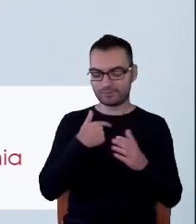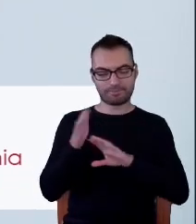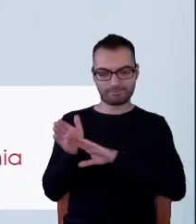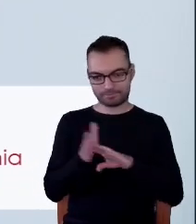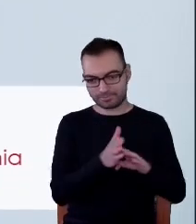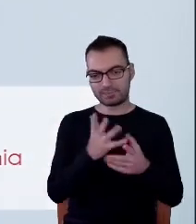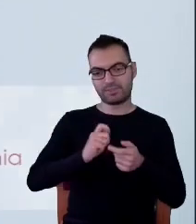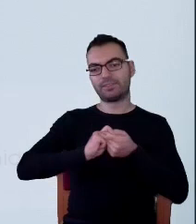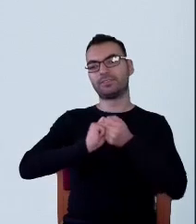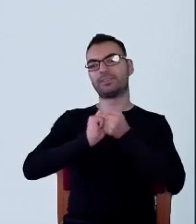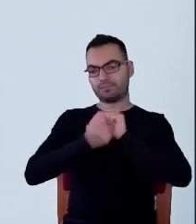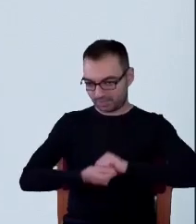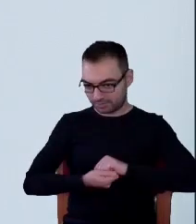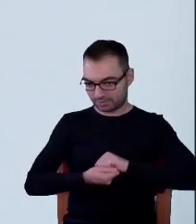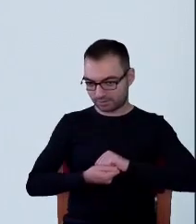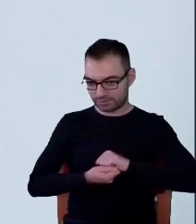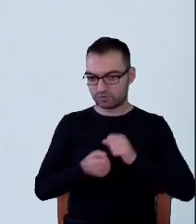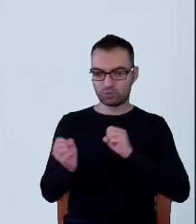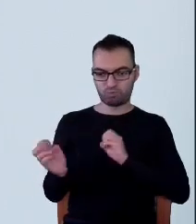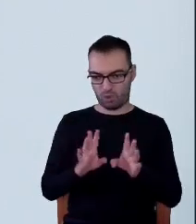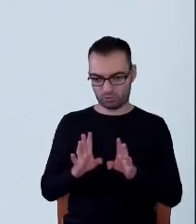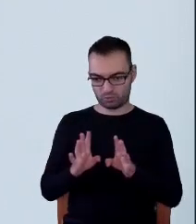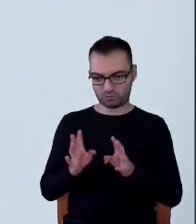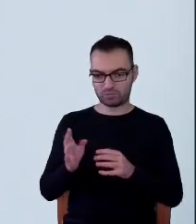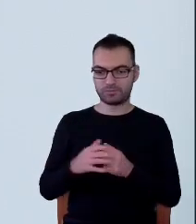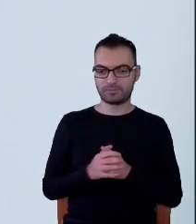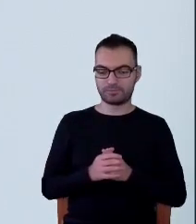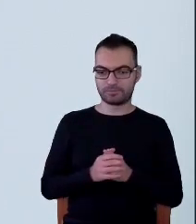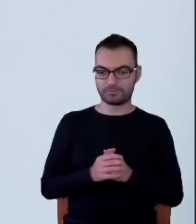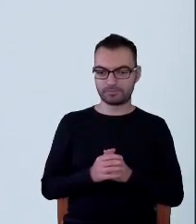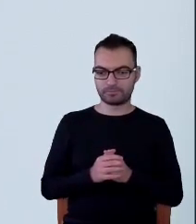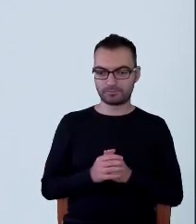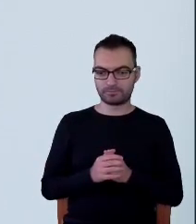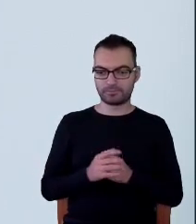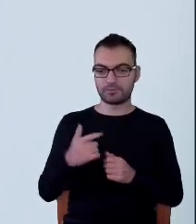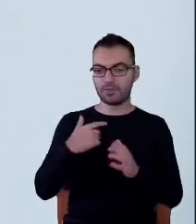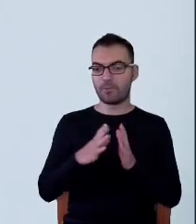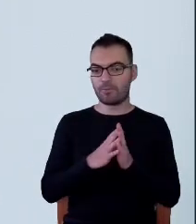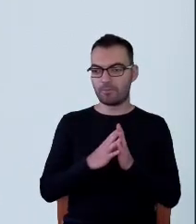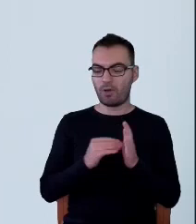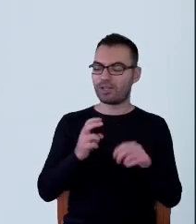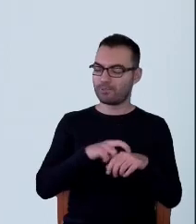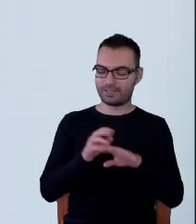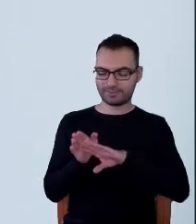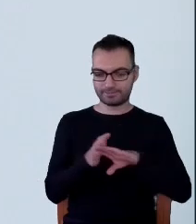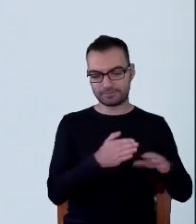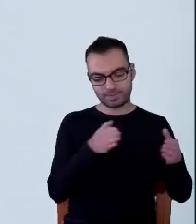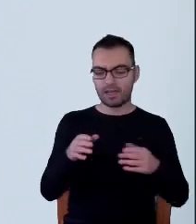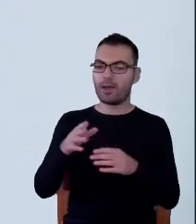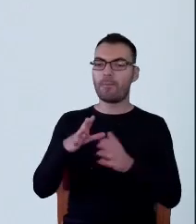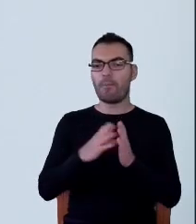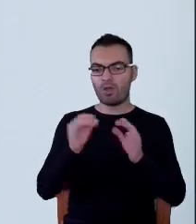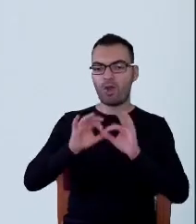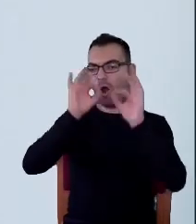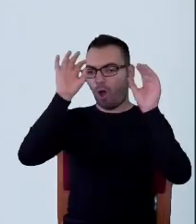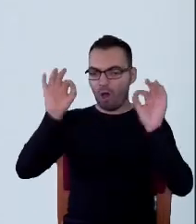podjęliśmy pracę nad zmianą tego podejścia, o którym była tutaj wcześniej mowa, z modelu medycznego, bardziej na holistyczne spojrzenie